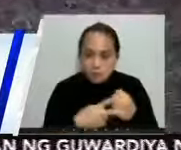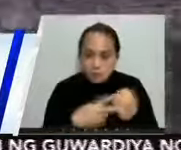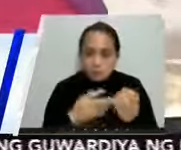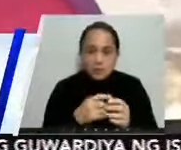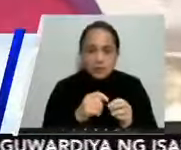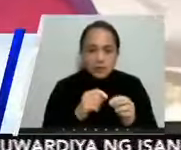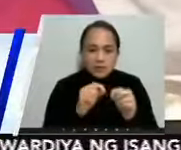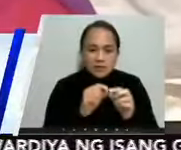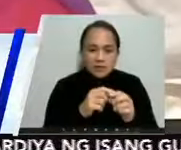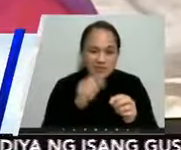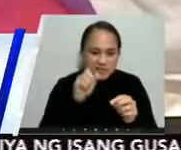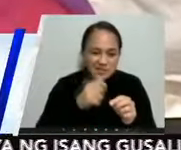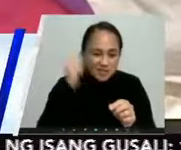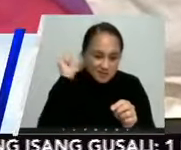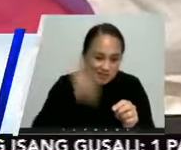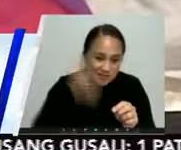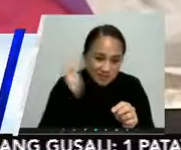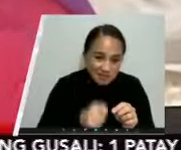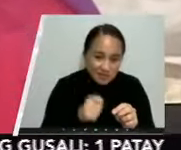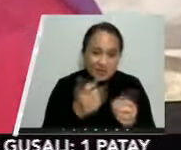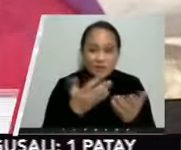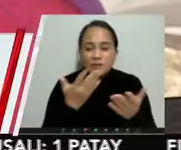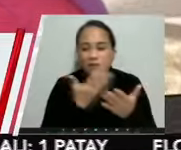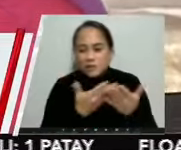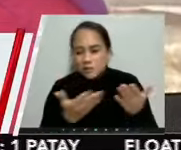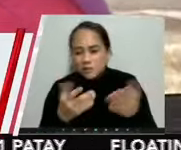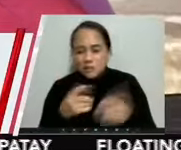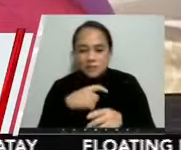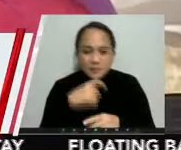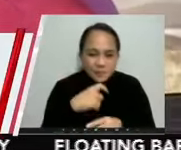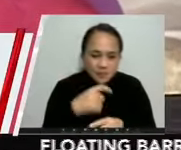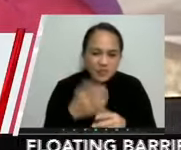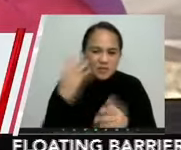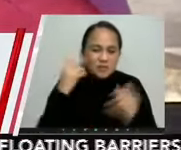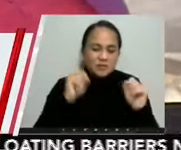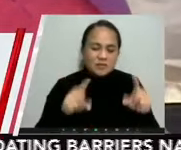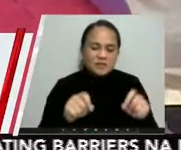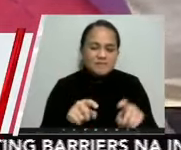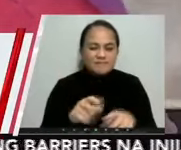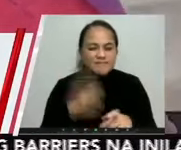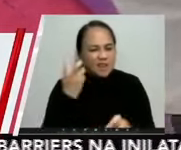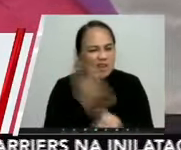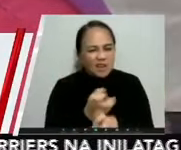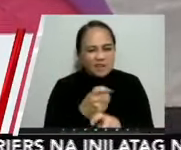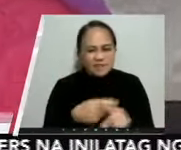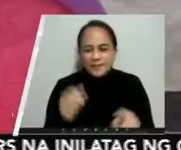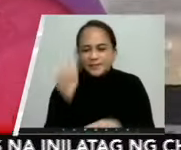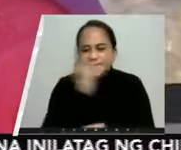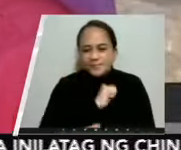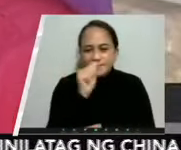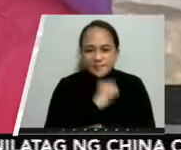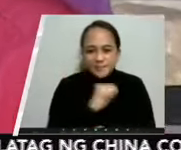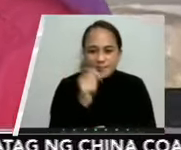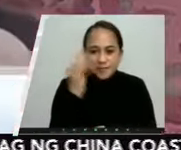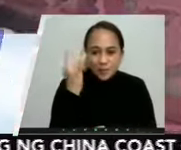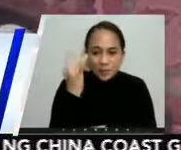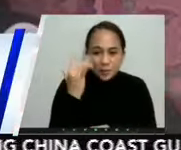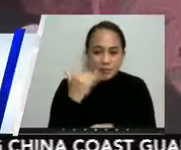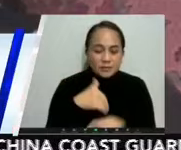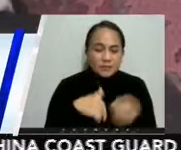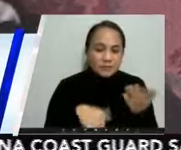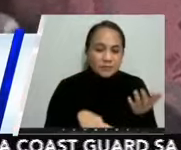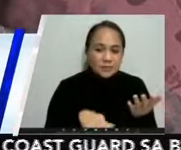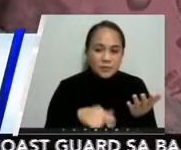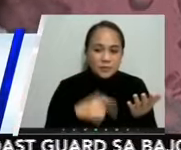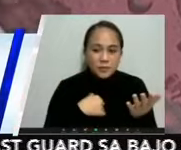ibenta mahirap Ma'am Pero tiniis na lang namin kasi dito dito na lang kami talaga Hindi na kami umaalis